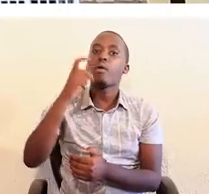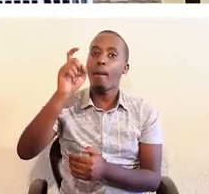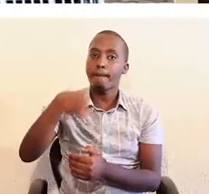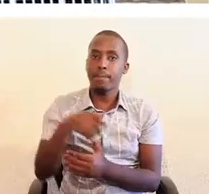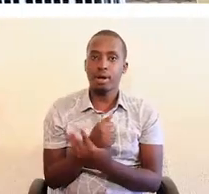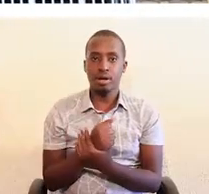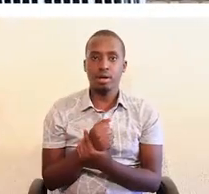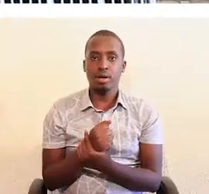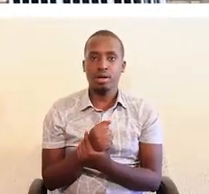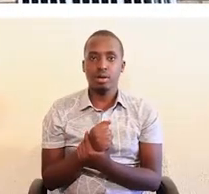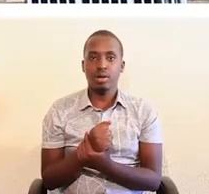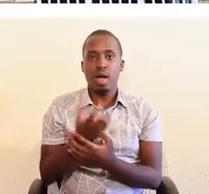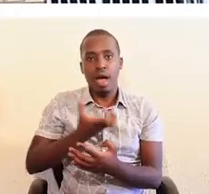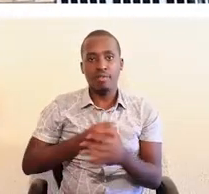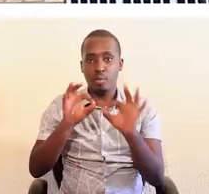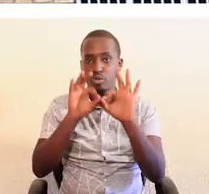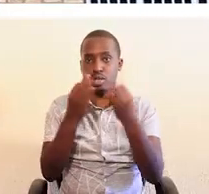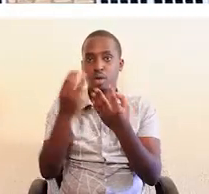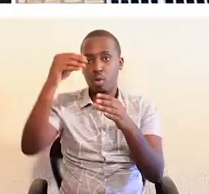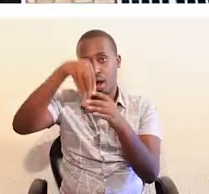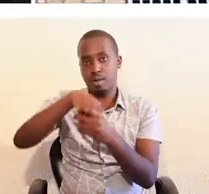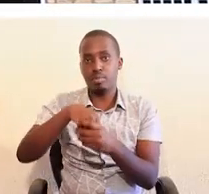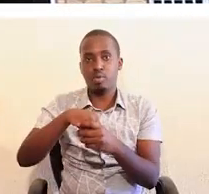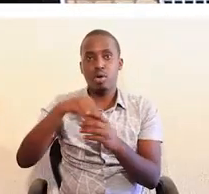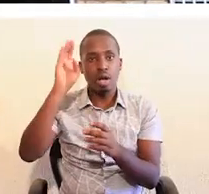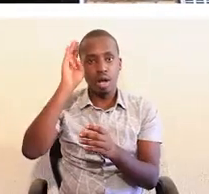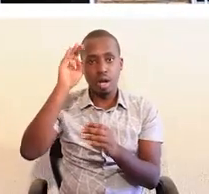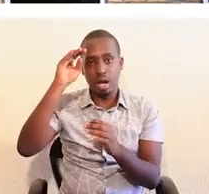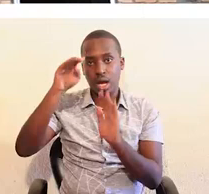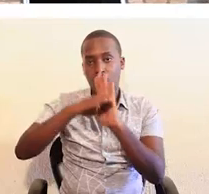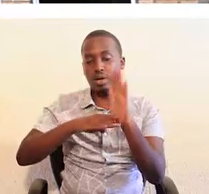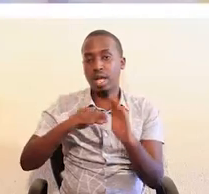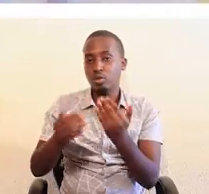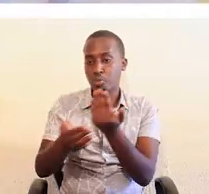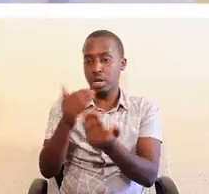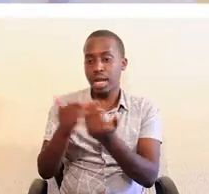twakoze nta kindi rero ni uko twanafashije kubaka ikigo gishya gizafasha noneho atari b'abana